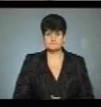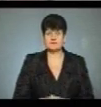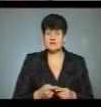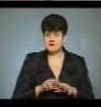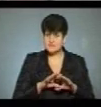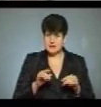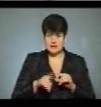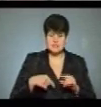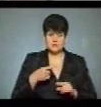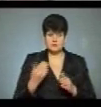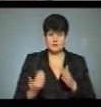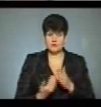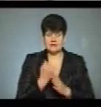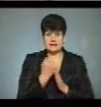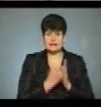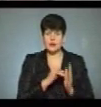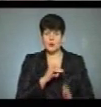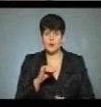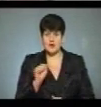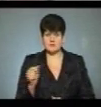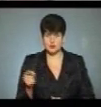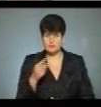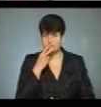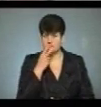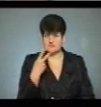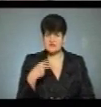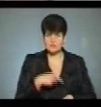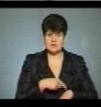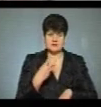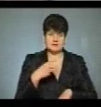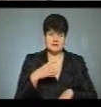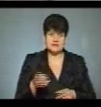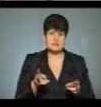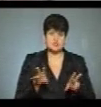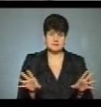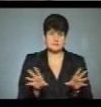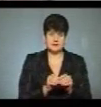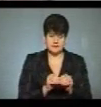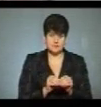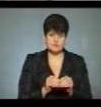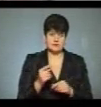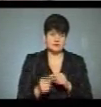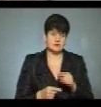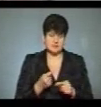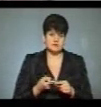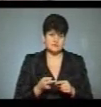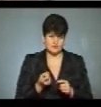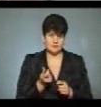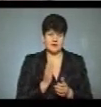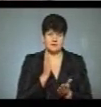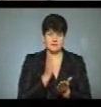тема на все. Наступний випуск новин на телеканалі ЮА Тернопіль. Дивіться о 20:30 і залишайтеся із нами за мить в прямому ефірі «Тема дня».